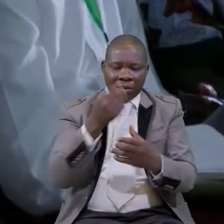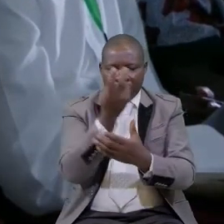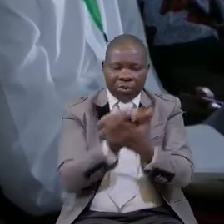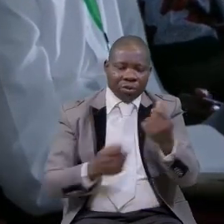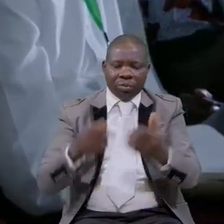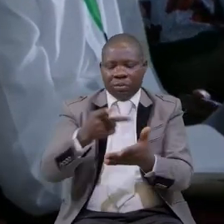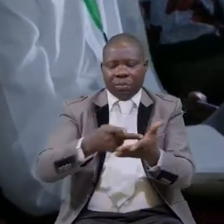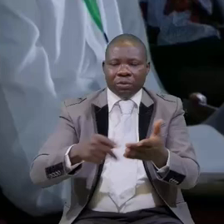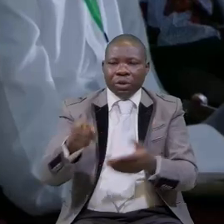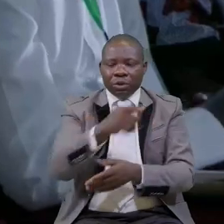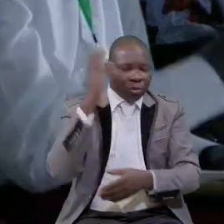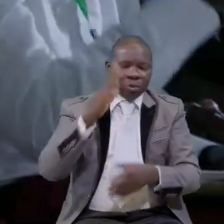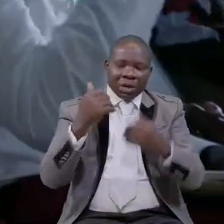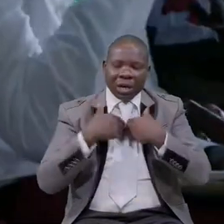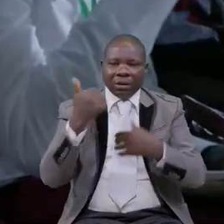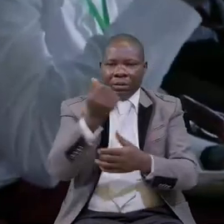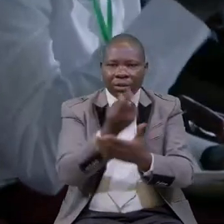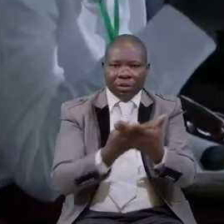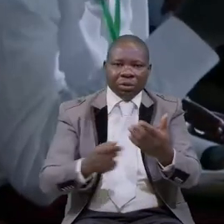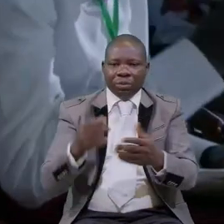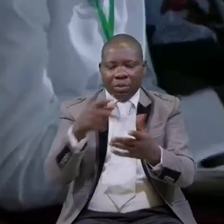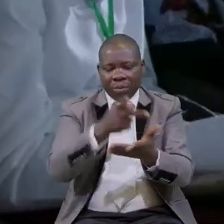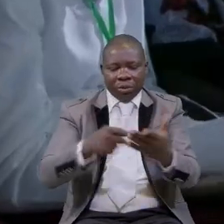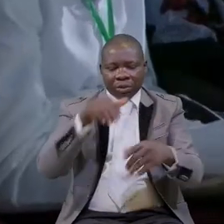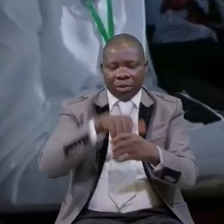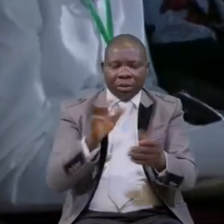Tu auras une double portion.